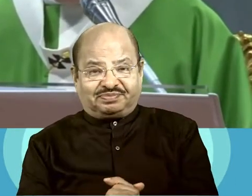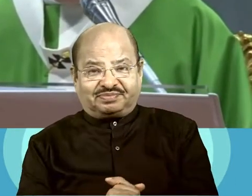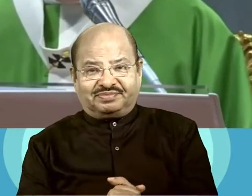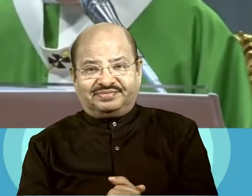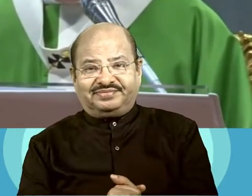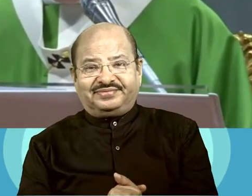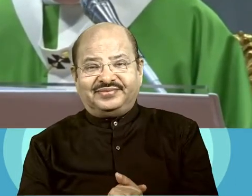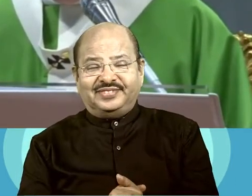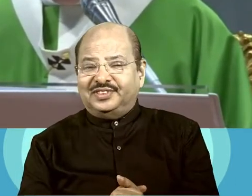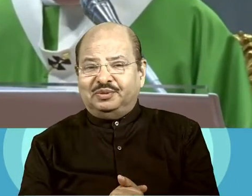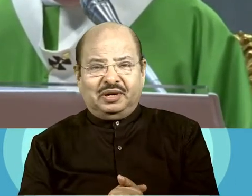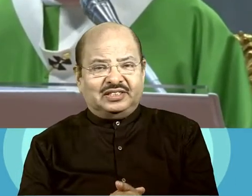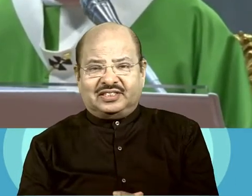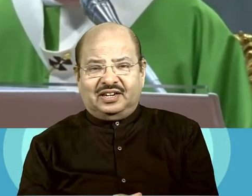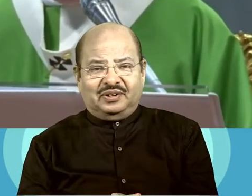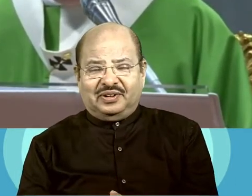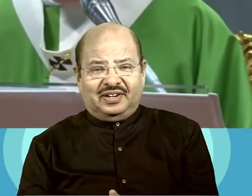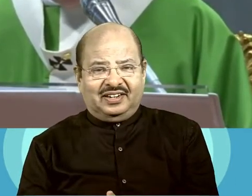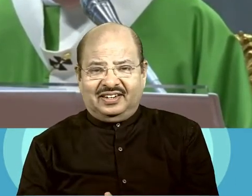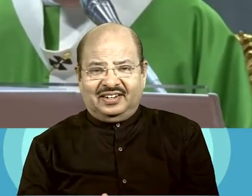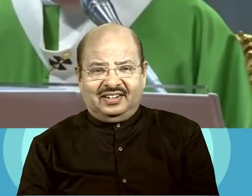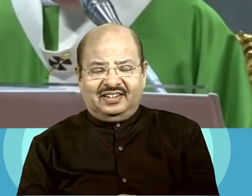വിലമതിക്കണം.